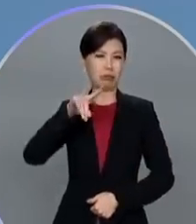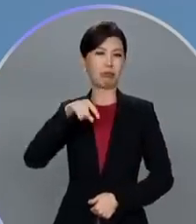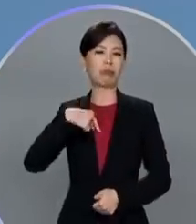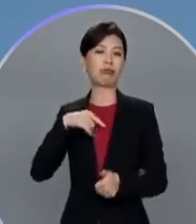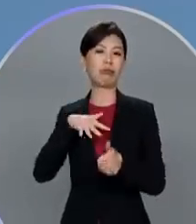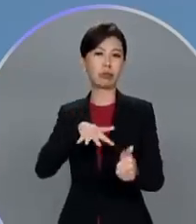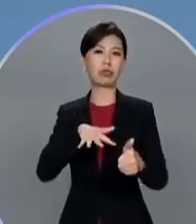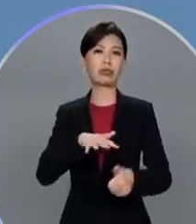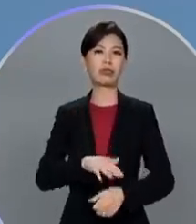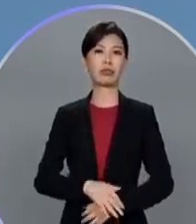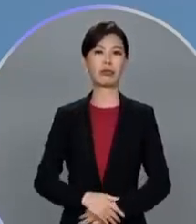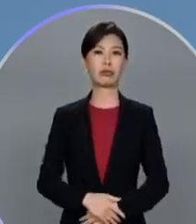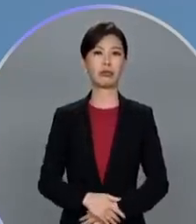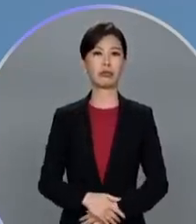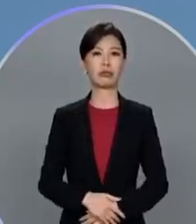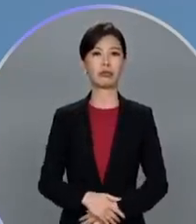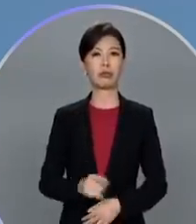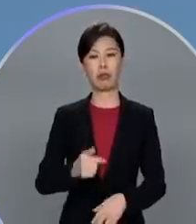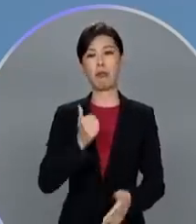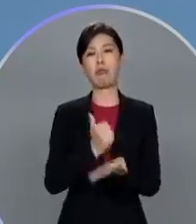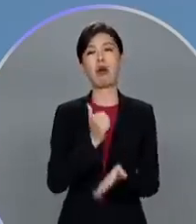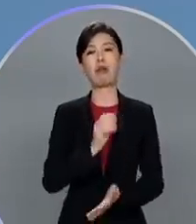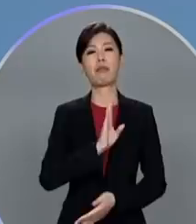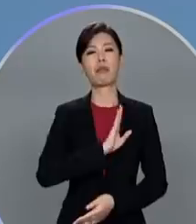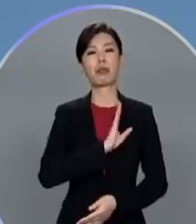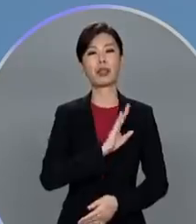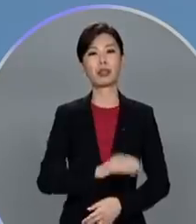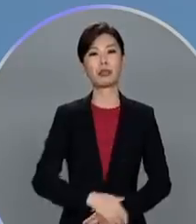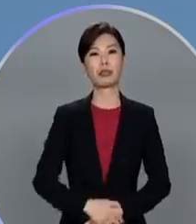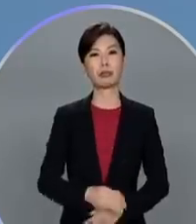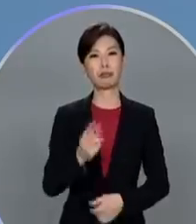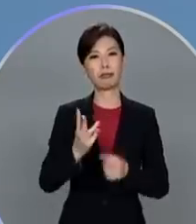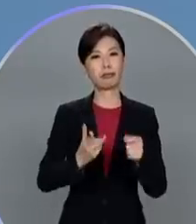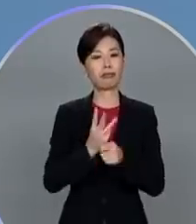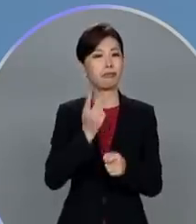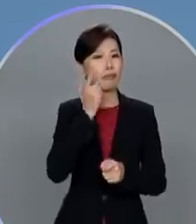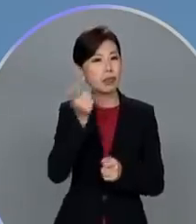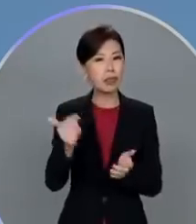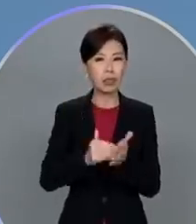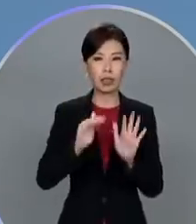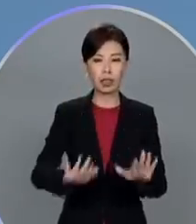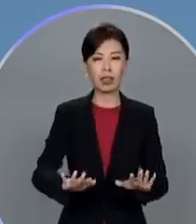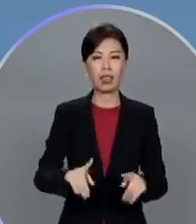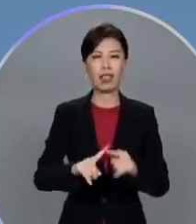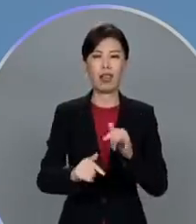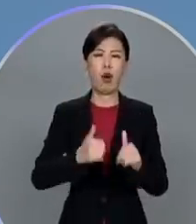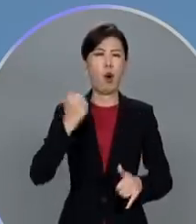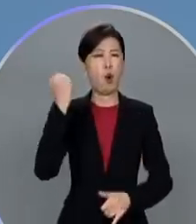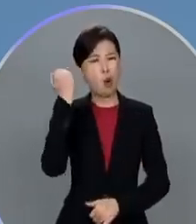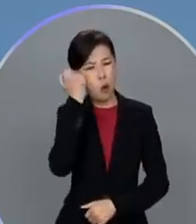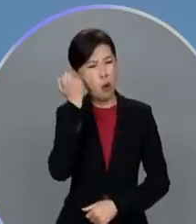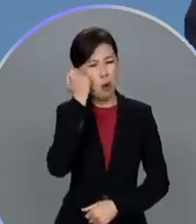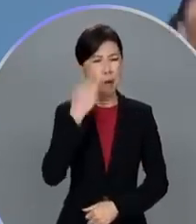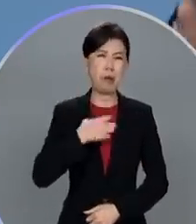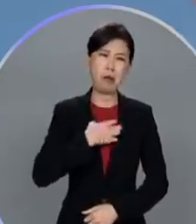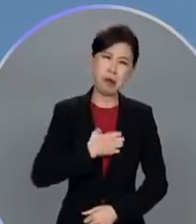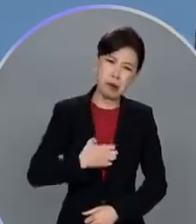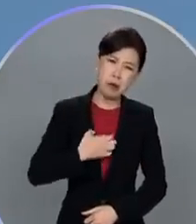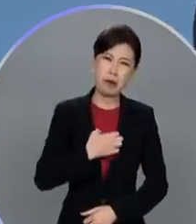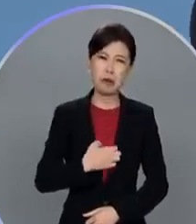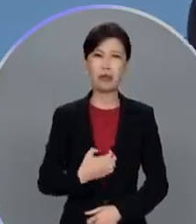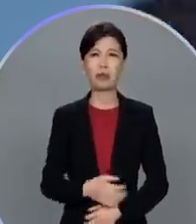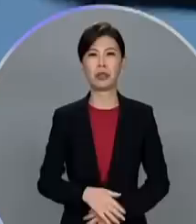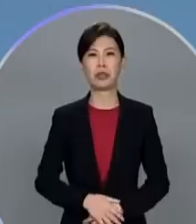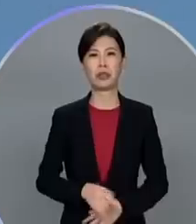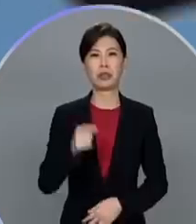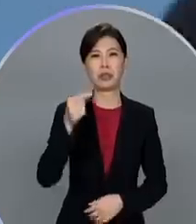队，怎么会不成功？这三年半台湾人民过得太辛苦太闷了。孙悟空陪唐三藏